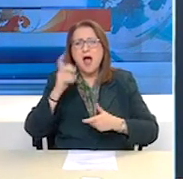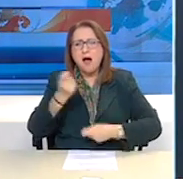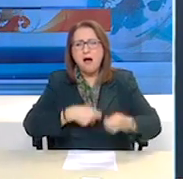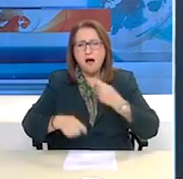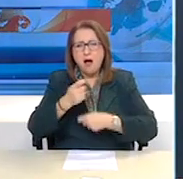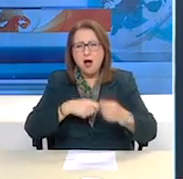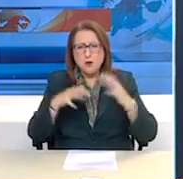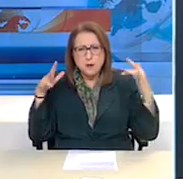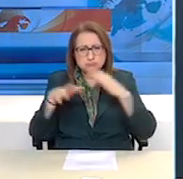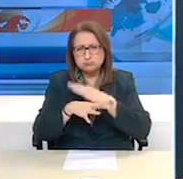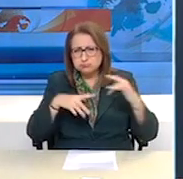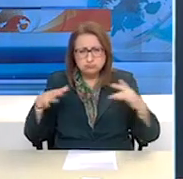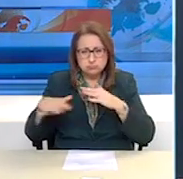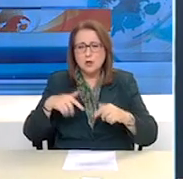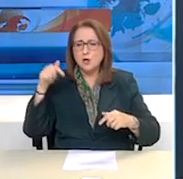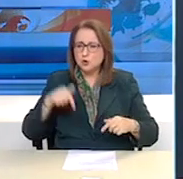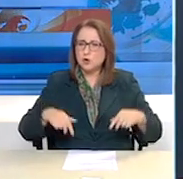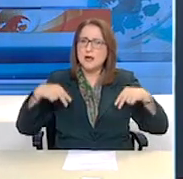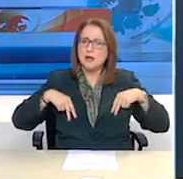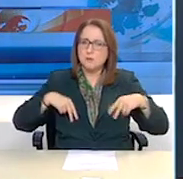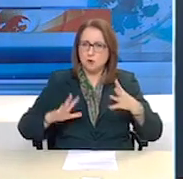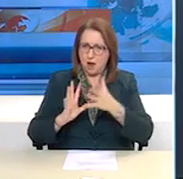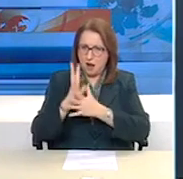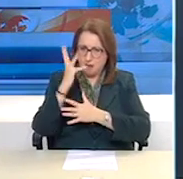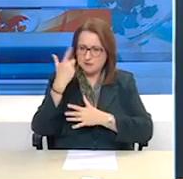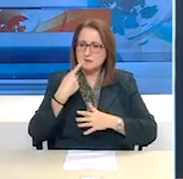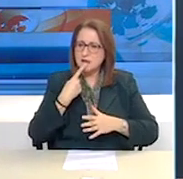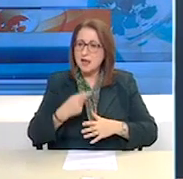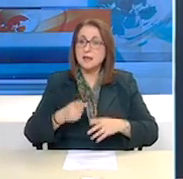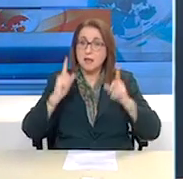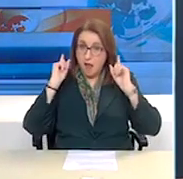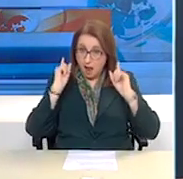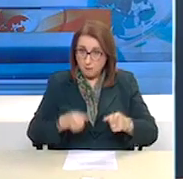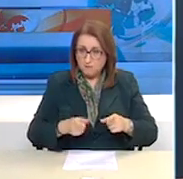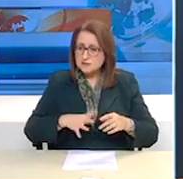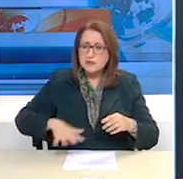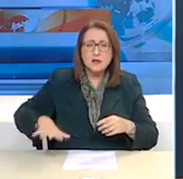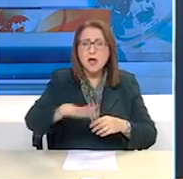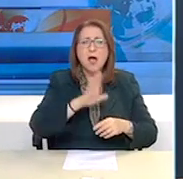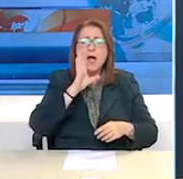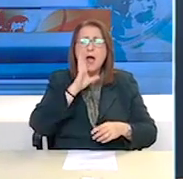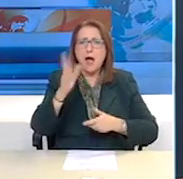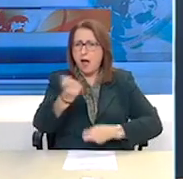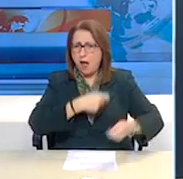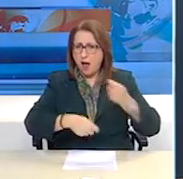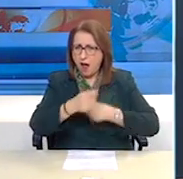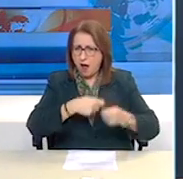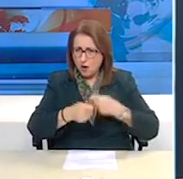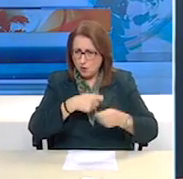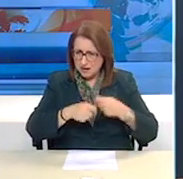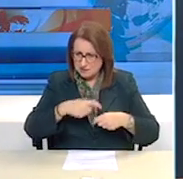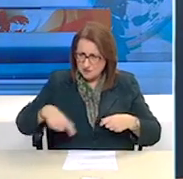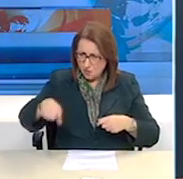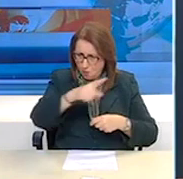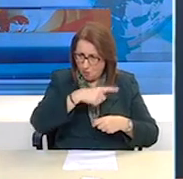αγορές, προωθείται διάταξη από το Υπουργείο Ανάπτυξης, όπου με απόφαση των φορέων λειτουργίας των υπαίθριων αγορών, παράλληλα με τις ως τώρα διοδοτούμενες